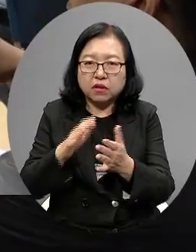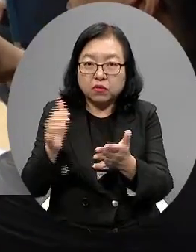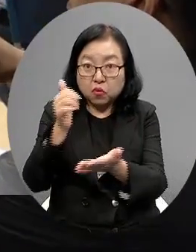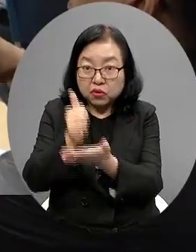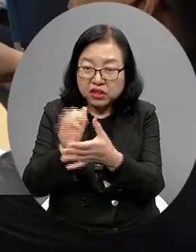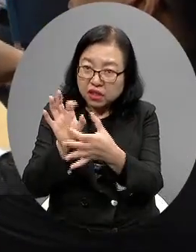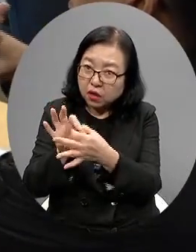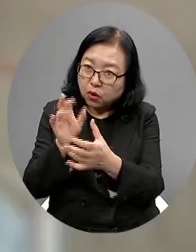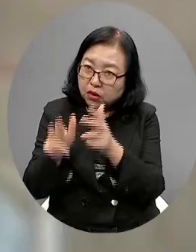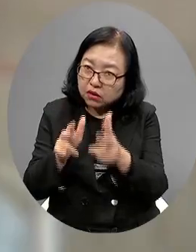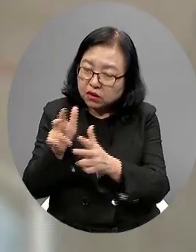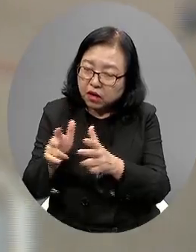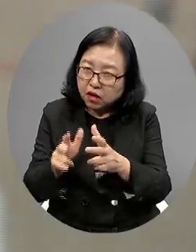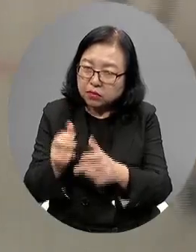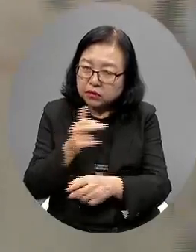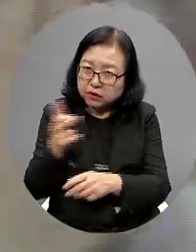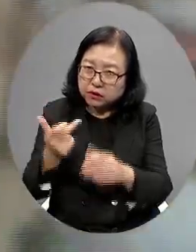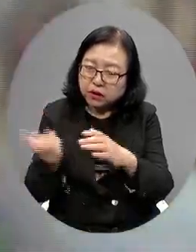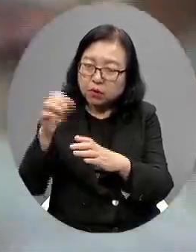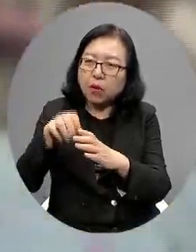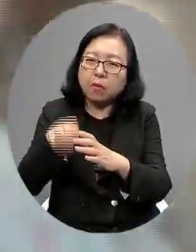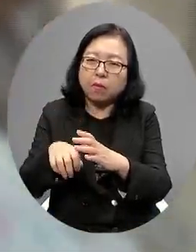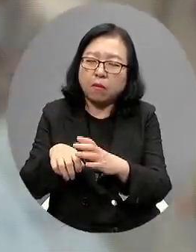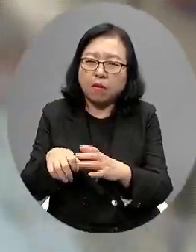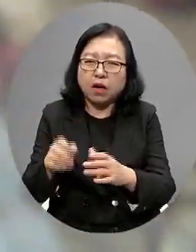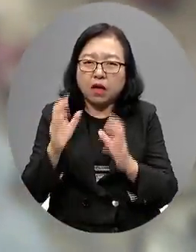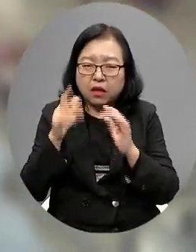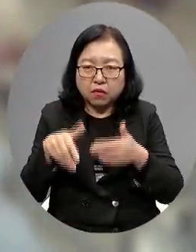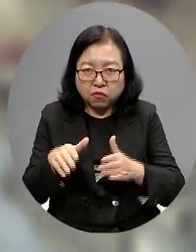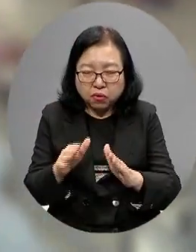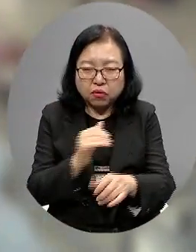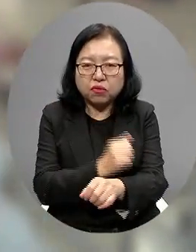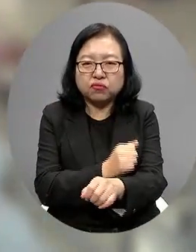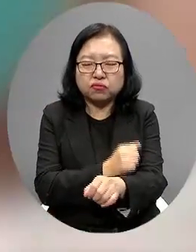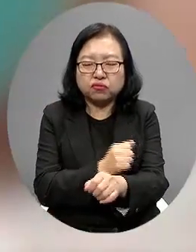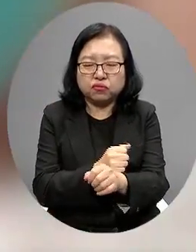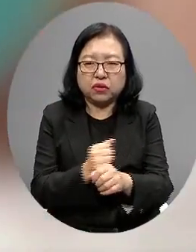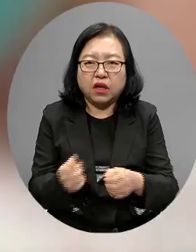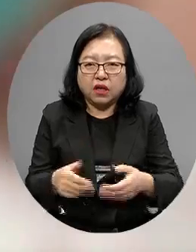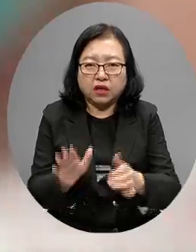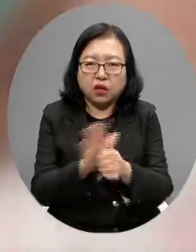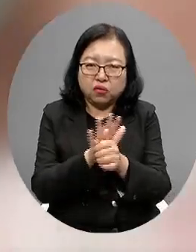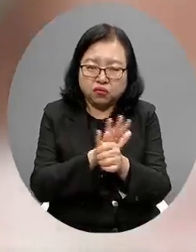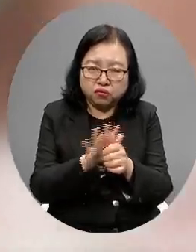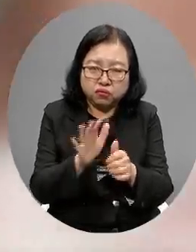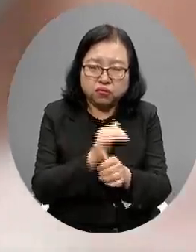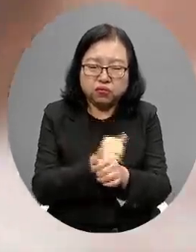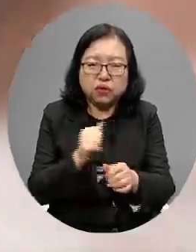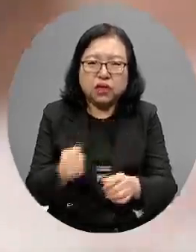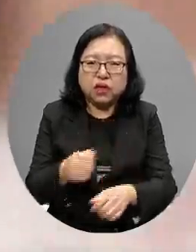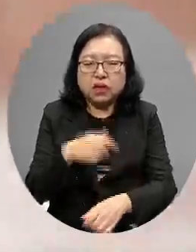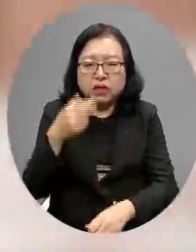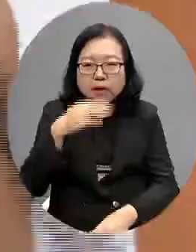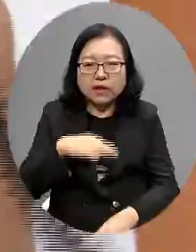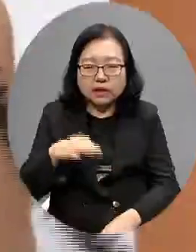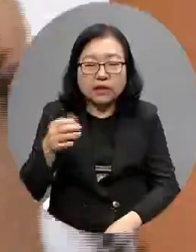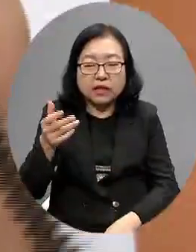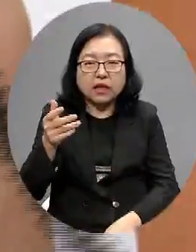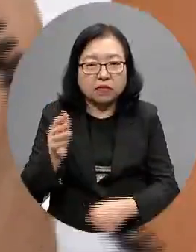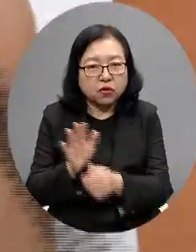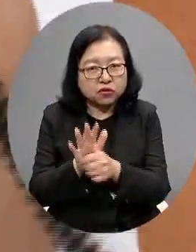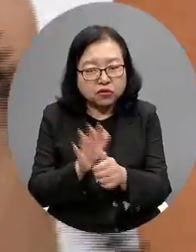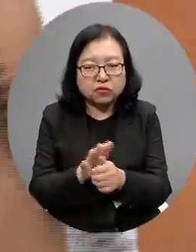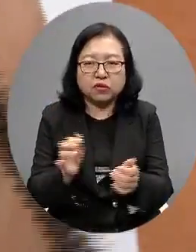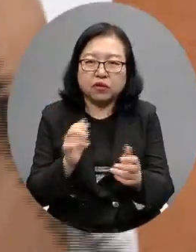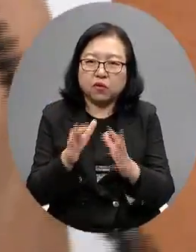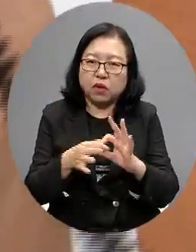반영됐습니다 끝 출산 유가 수당과 산우 조립이 대출이자 지원 등 저출생 사업과 관련한 현금성 지원에 140억